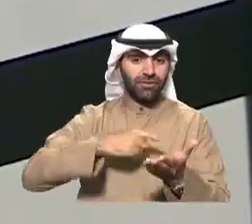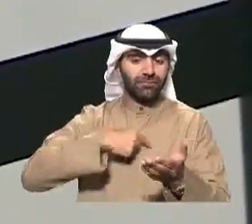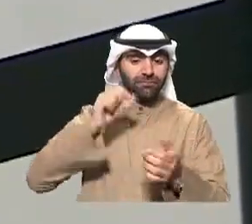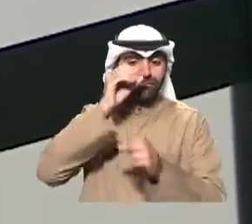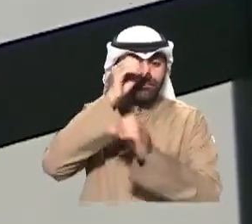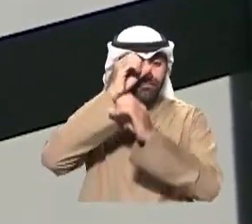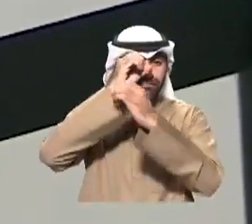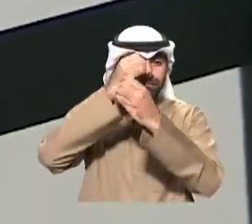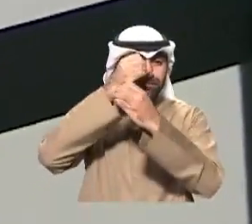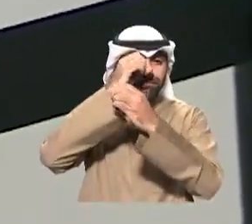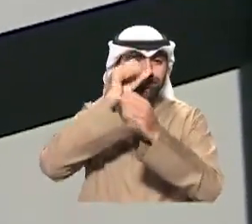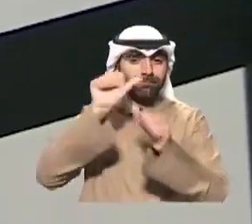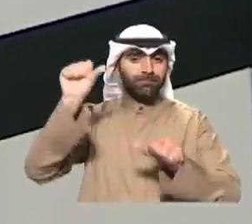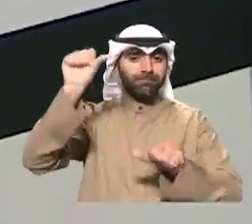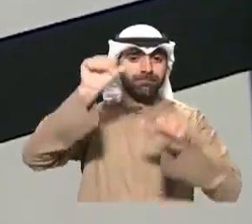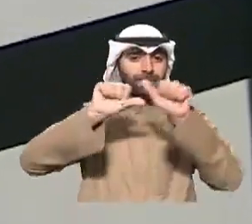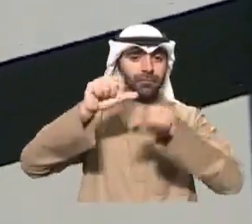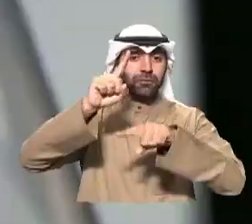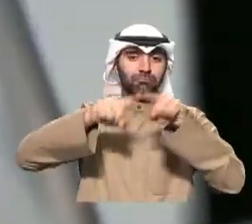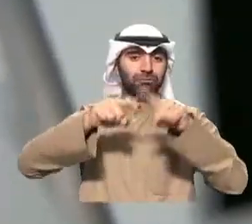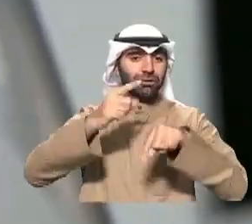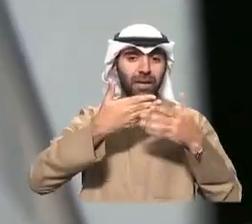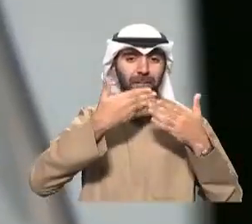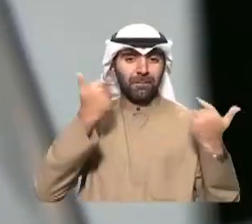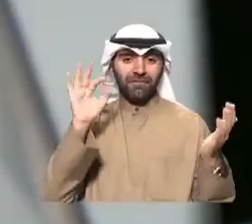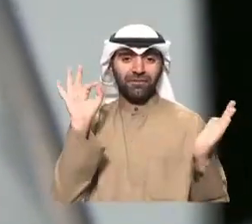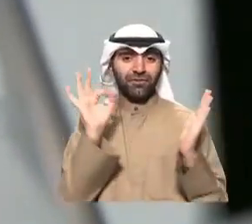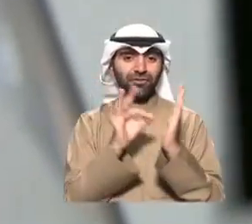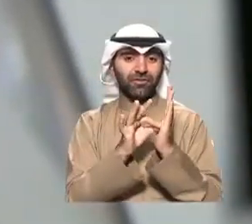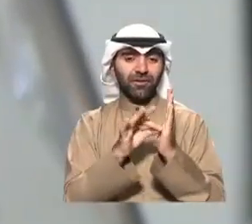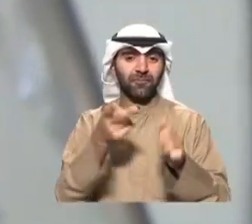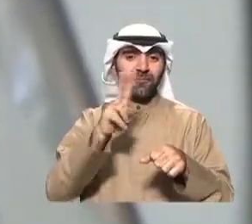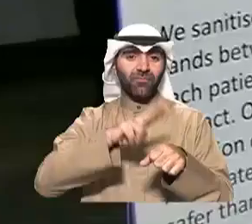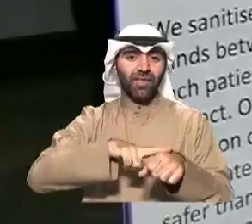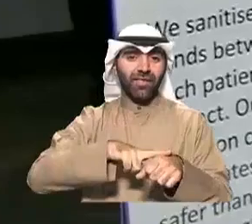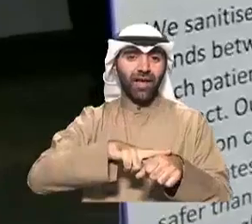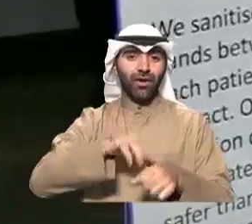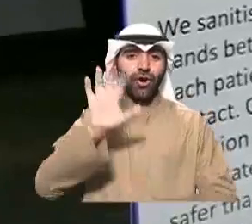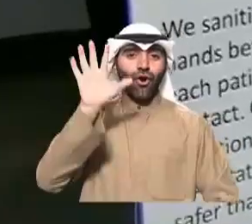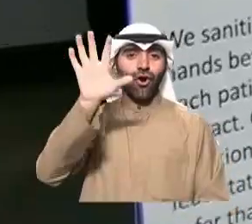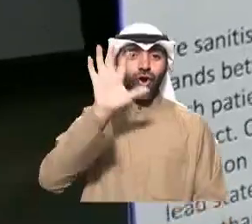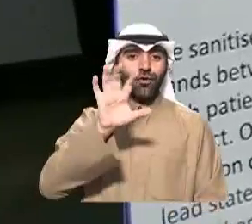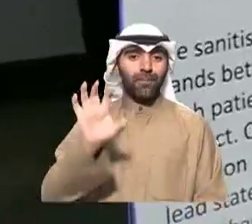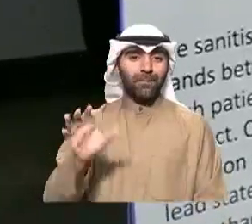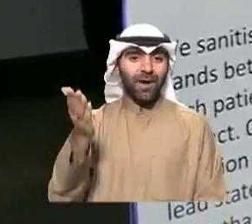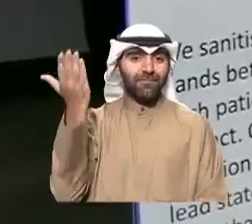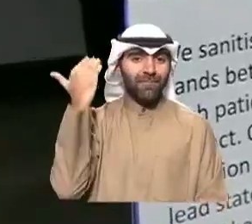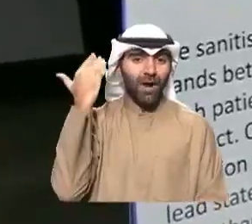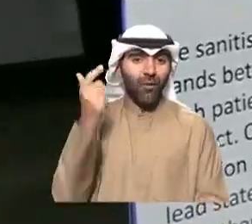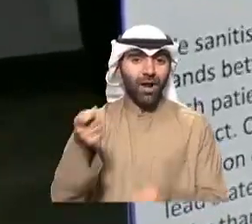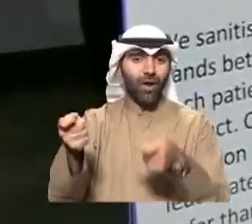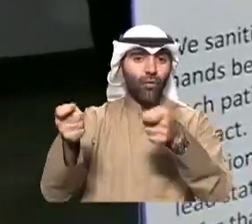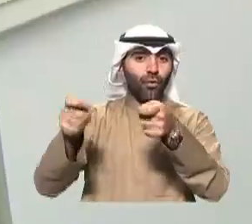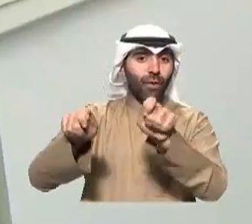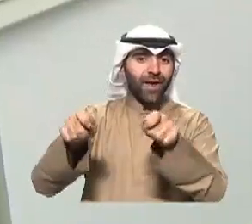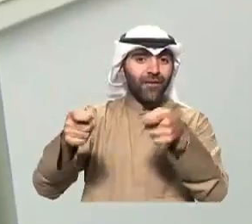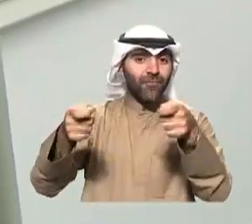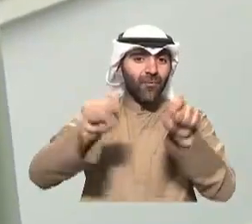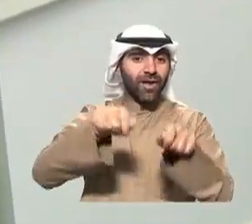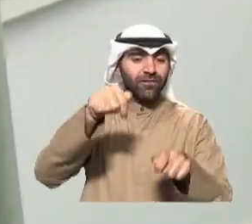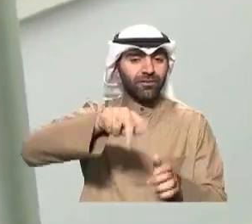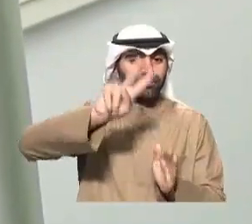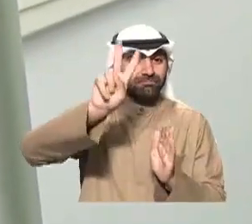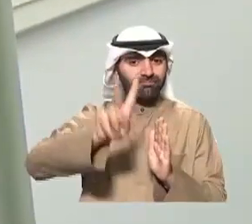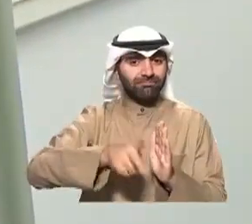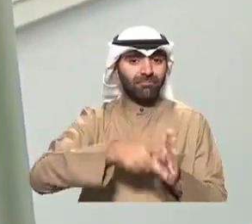الدول الأوروبية التي أوقفت استخدامه خلال الأسبوع الماضي لاستئناف توزيعه من جديد بعد